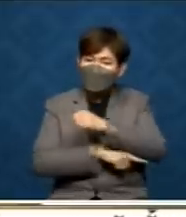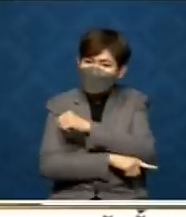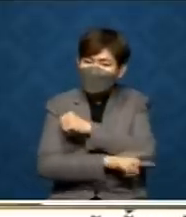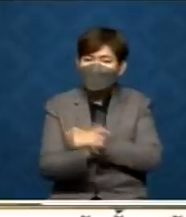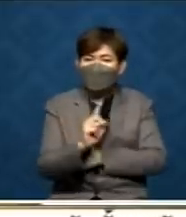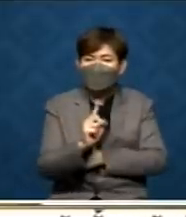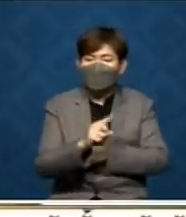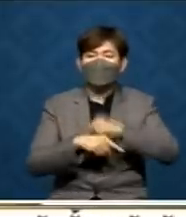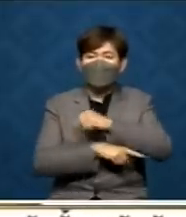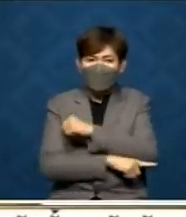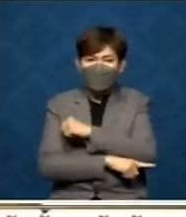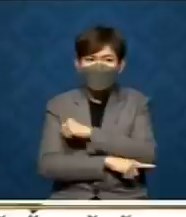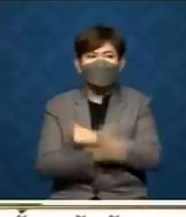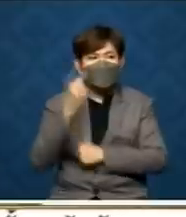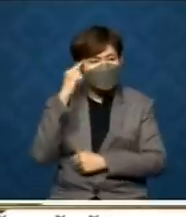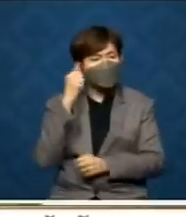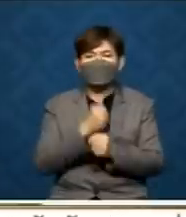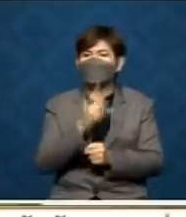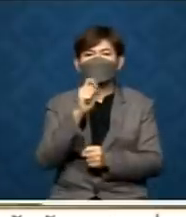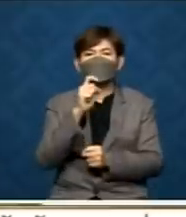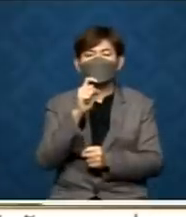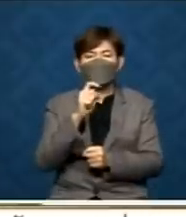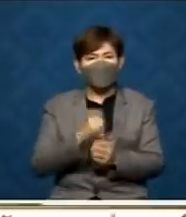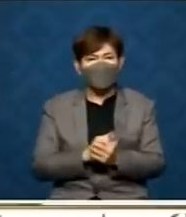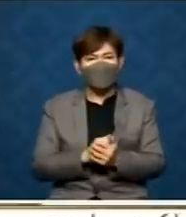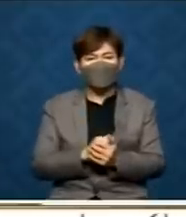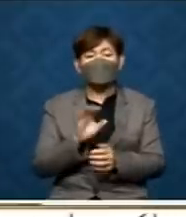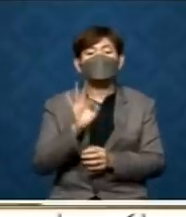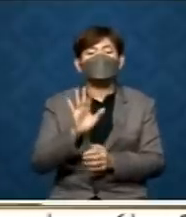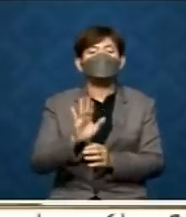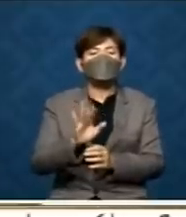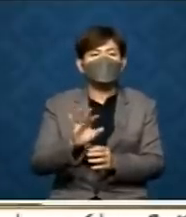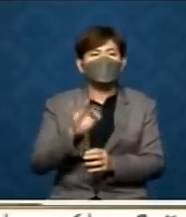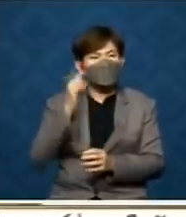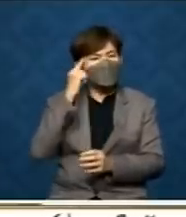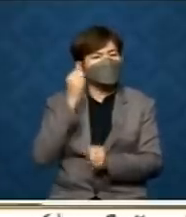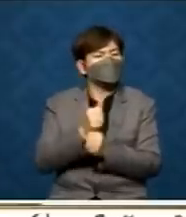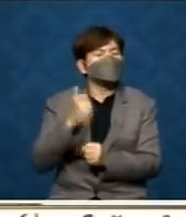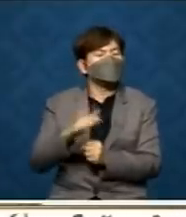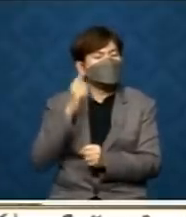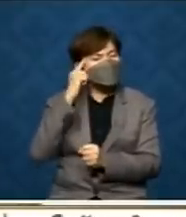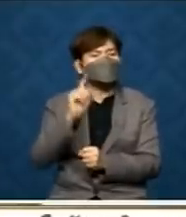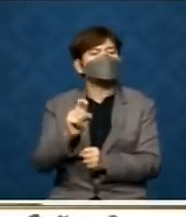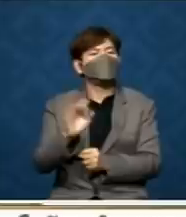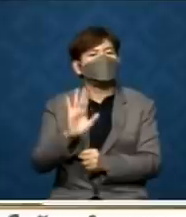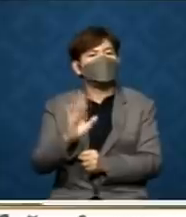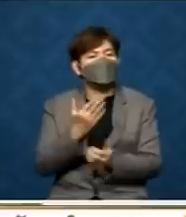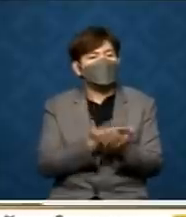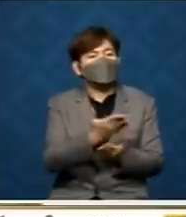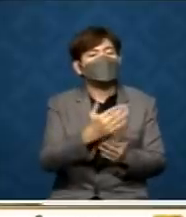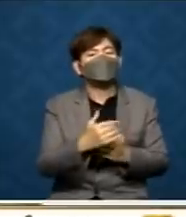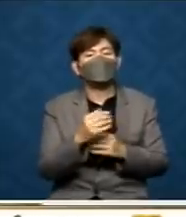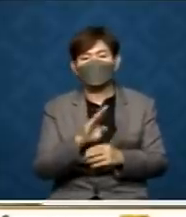โครงก็คือรู้ว่าทำไม่ได้เลือกไว้ก่อนรู้ว่าทำไม่ได้ไปไม่รอดฉันจะได้เอายี่ห้ออื่น